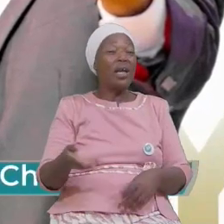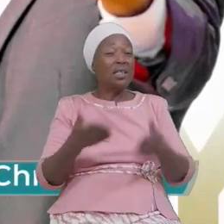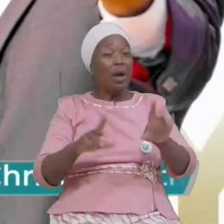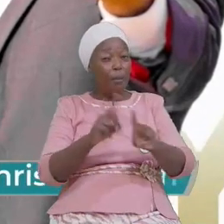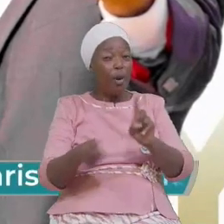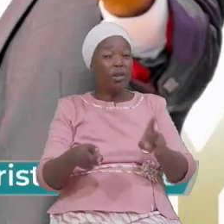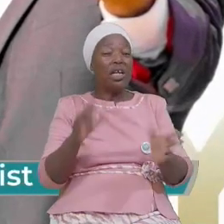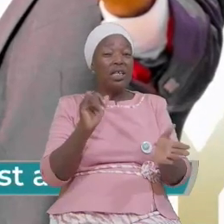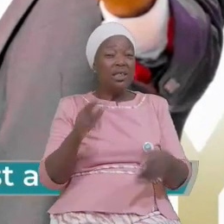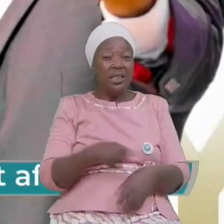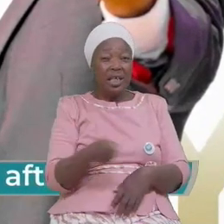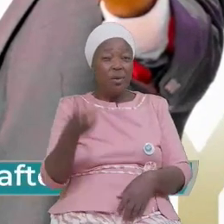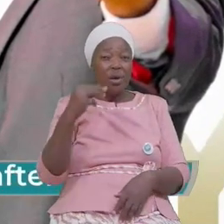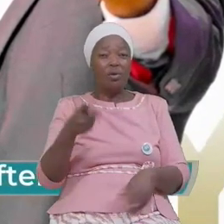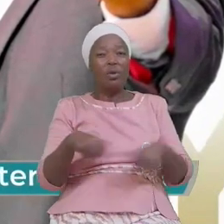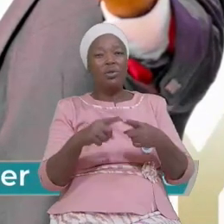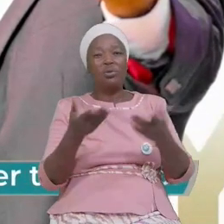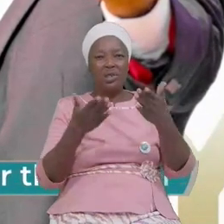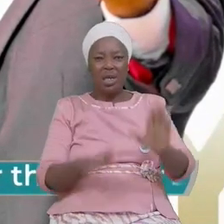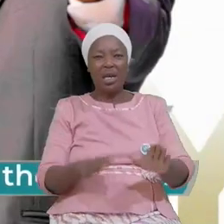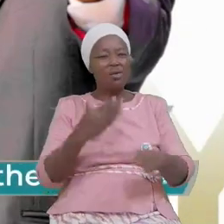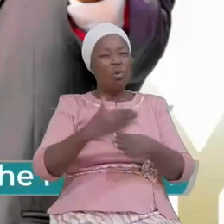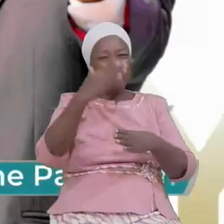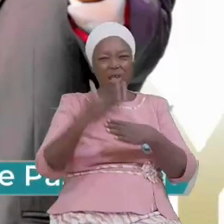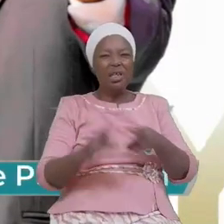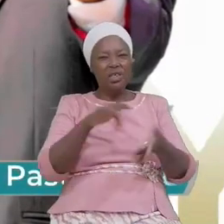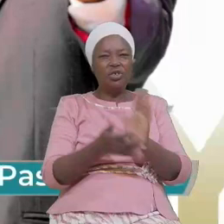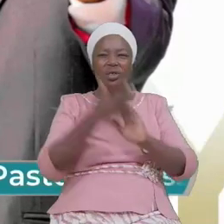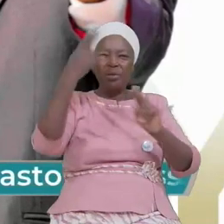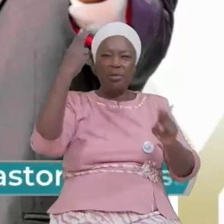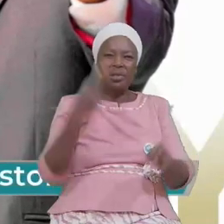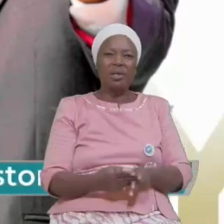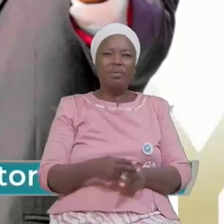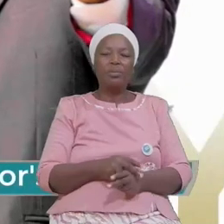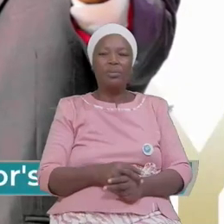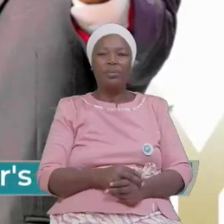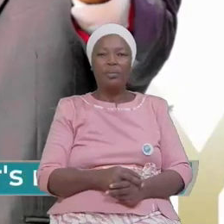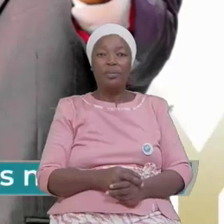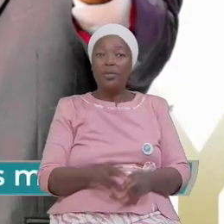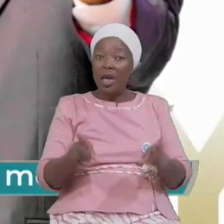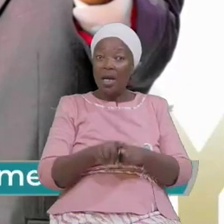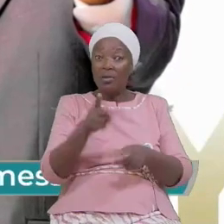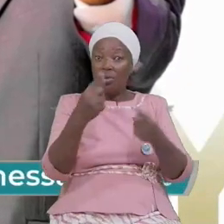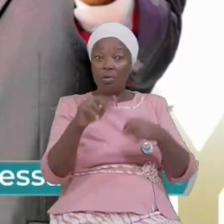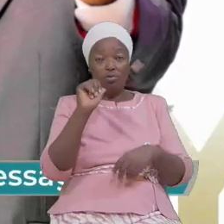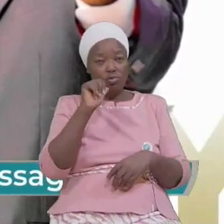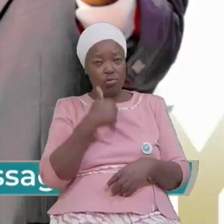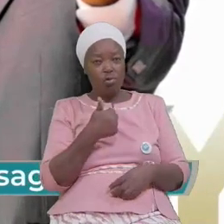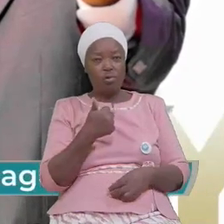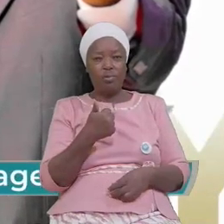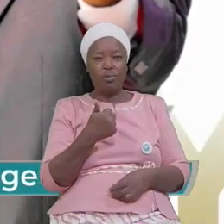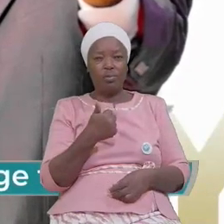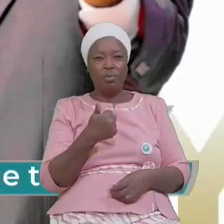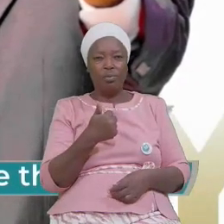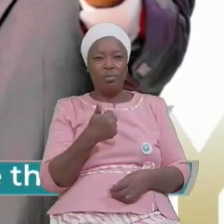mourra complètement. Que j'entende votre amen. Comme vous viendrez demain,